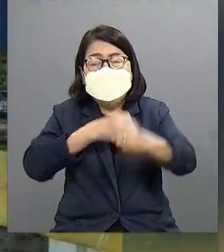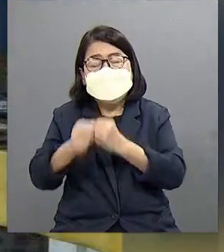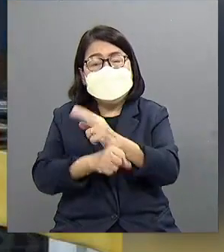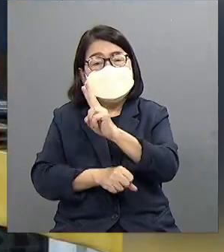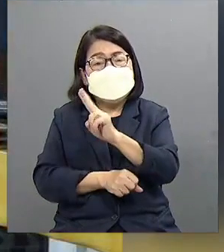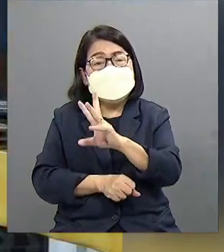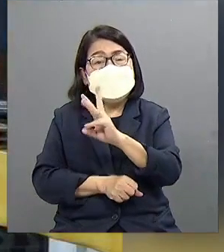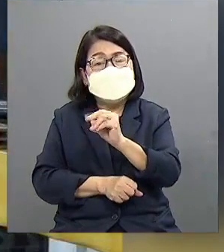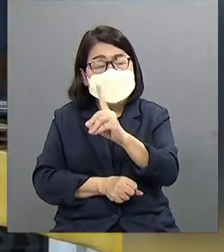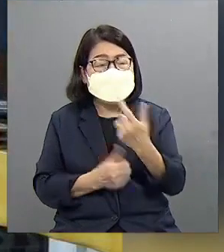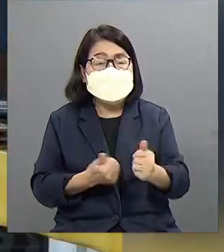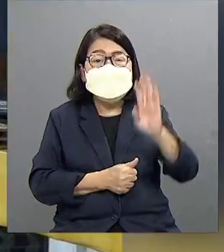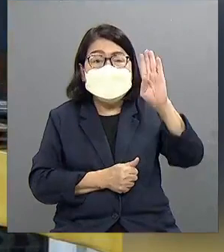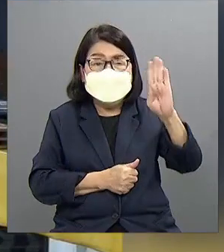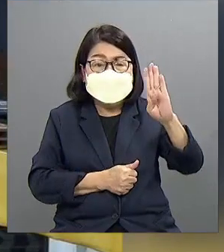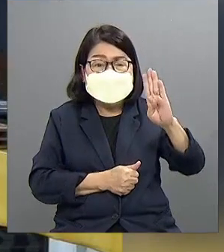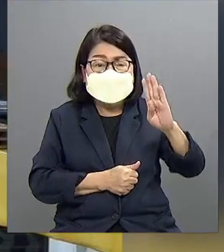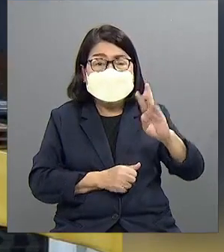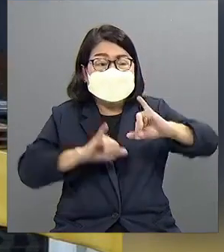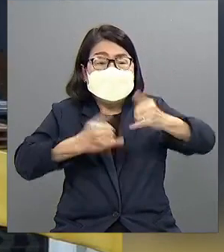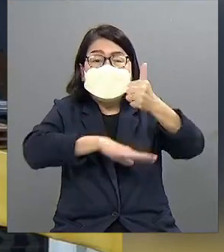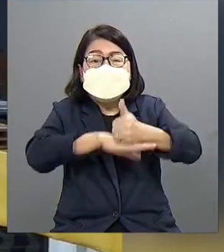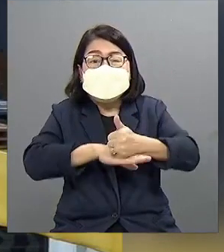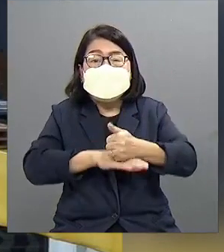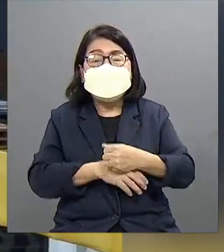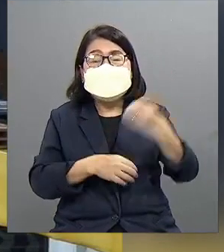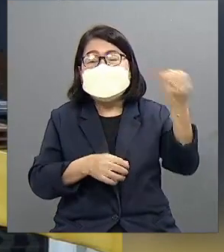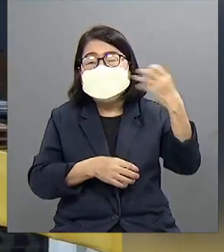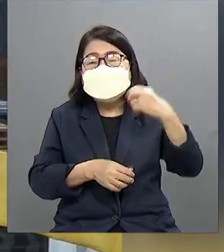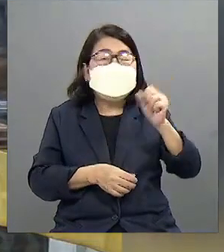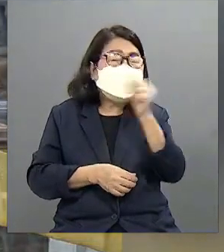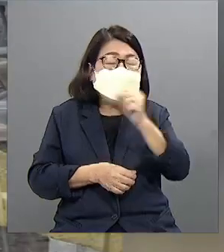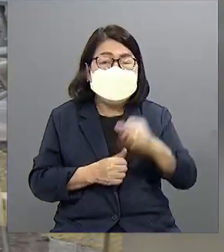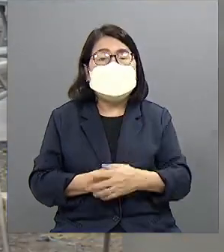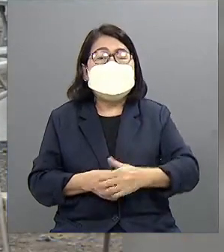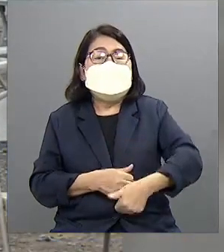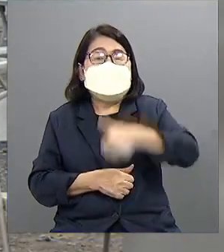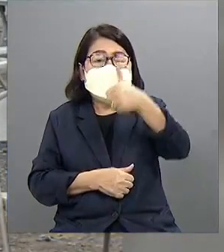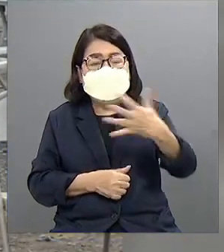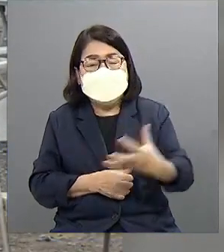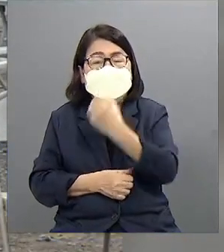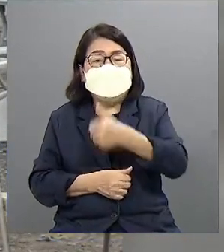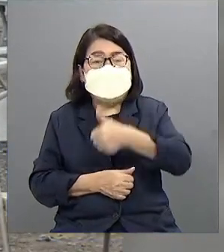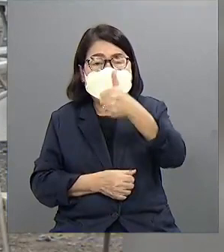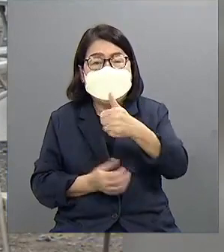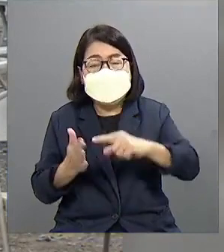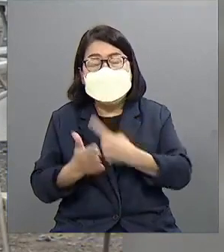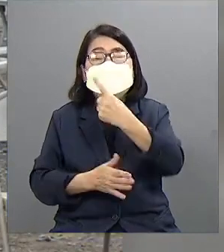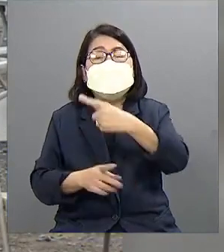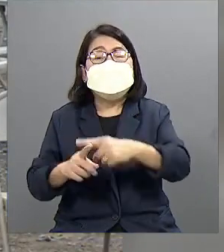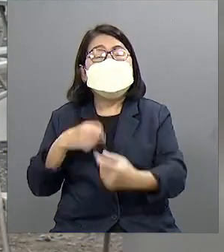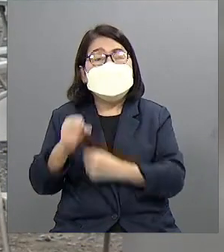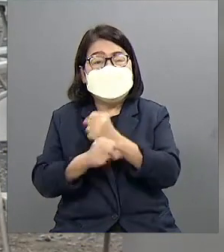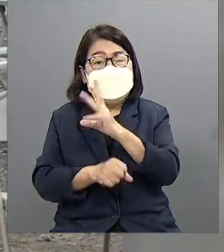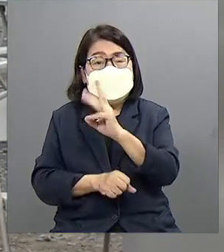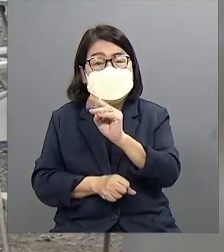ยก็ชนะการประมูลก็ไปทำประโยชน์ในพื้นที่ตั้งแต่1มีนาคมปี62นะคะทีนี้ปรากฏว่าบริษัทนี้เนี่ยก็ไม่ได้ม